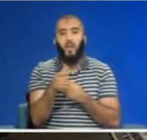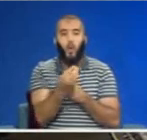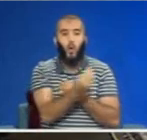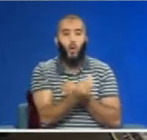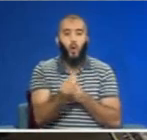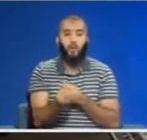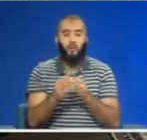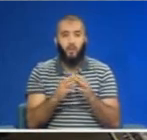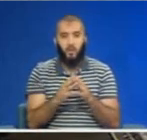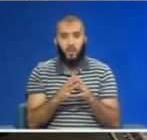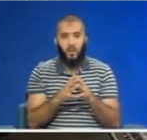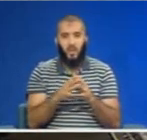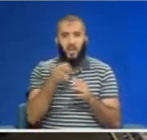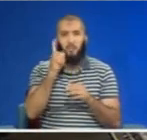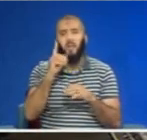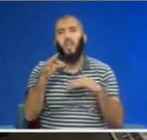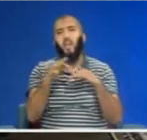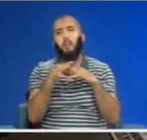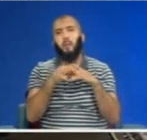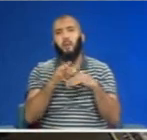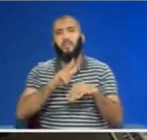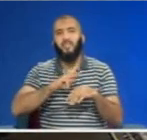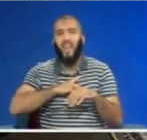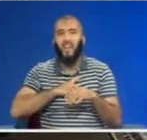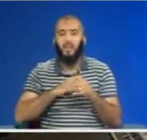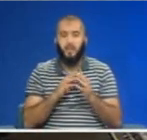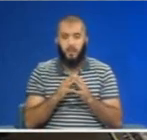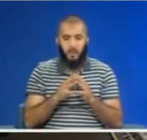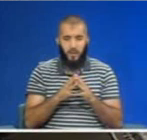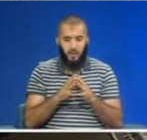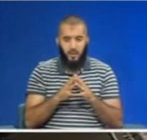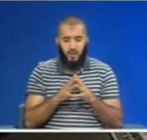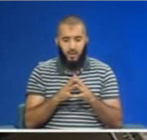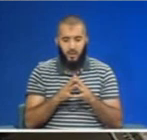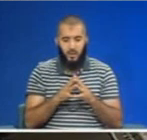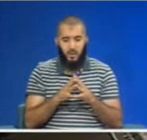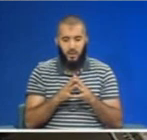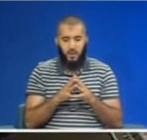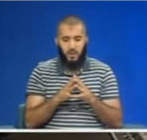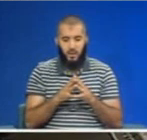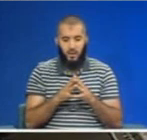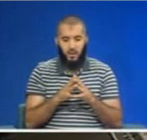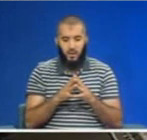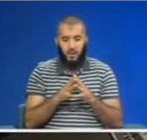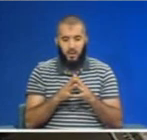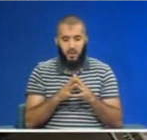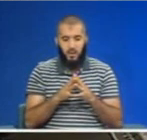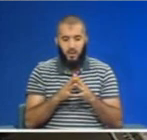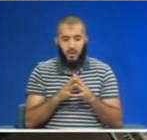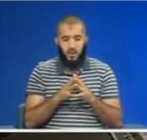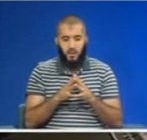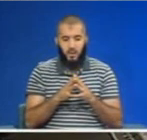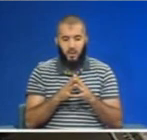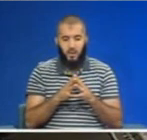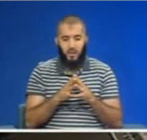قد يهدرني شوية تفهمني كيفاش يعني ما يطمش بيا كيما بعض